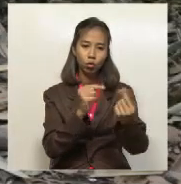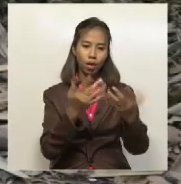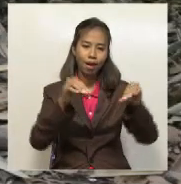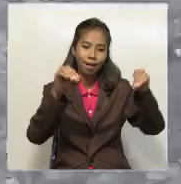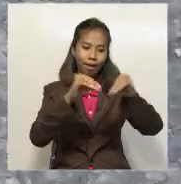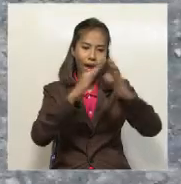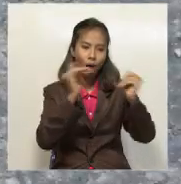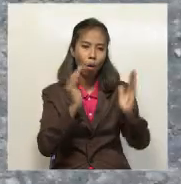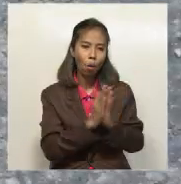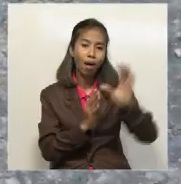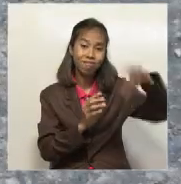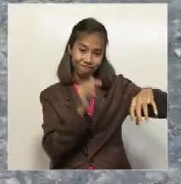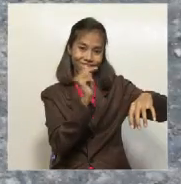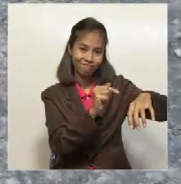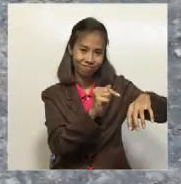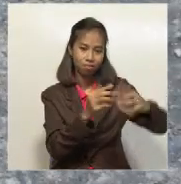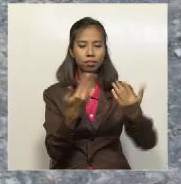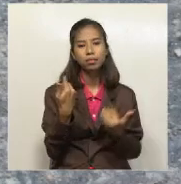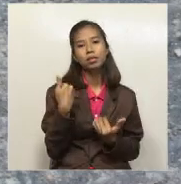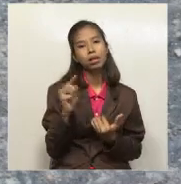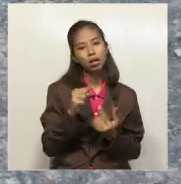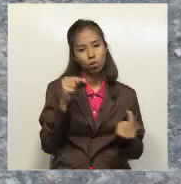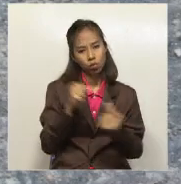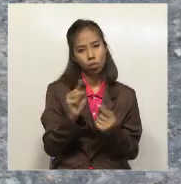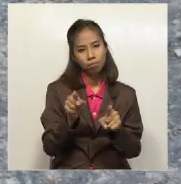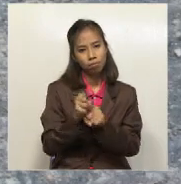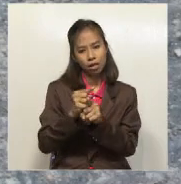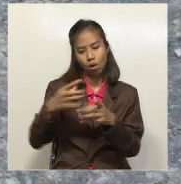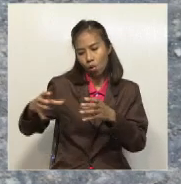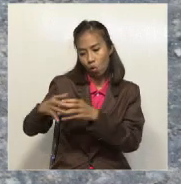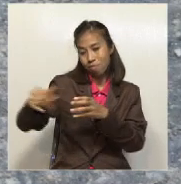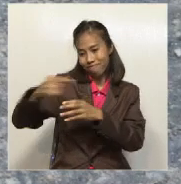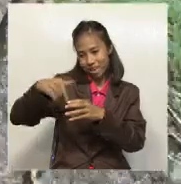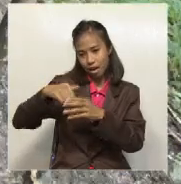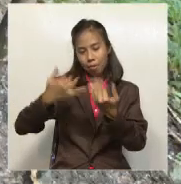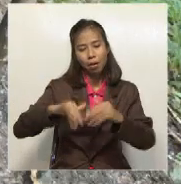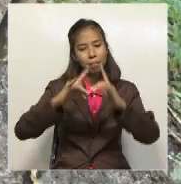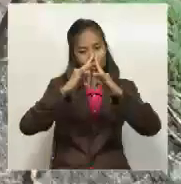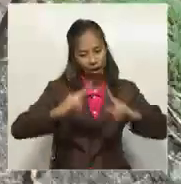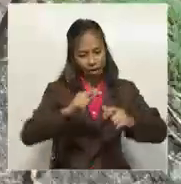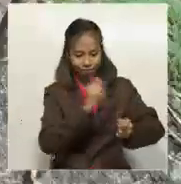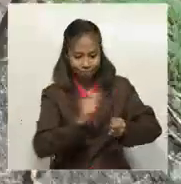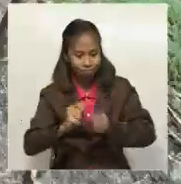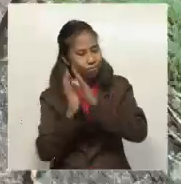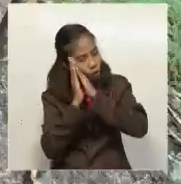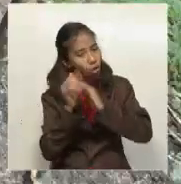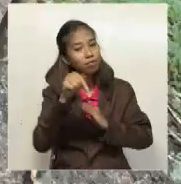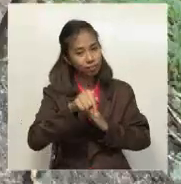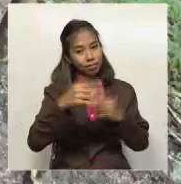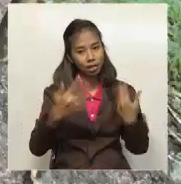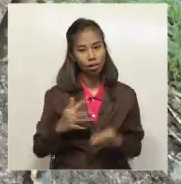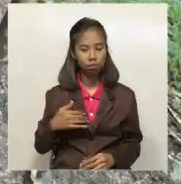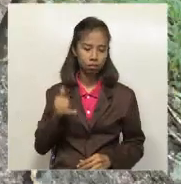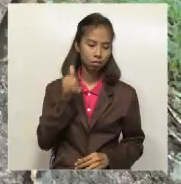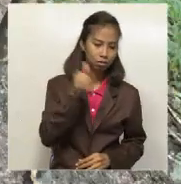ำนักสงฆ์เต่าดำป่าเขาพลูค่ะซึ่งเป็นบริเวณพื้นที่ตั้งแคมป์พักแรมในจุดนี้พอลงไปเนี่ยเจ้าหน้าที่พบ